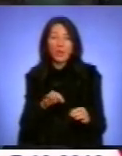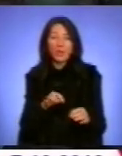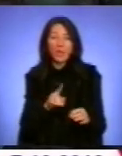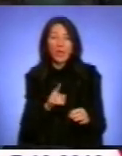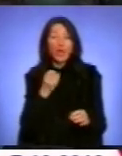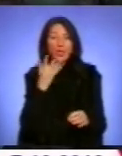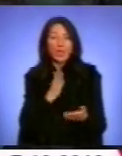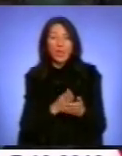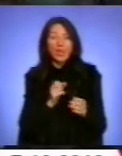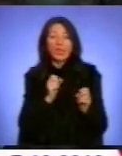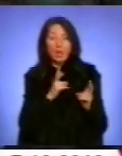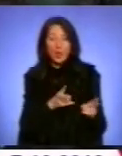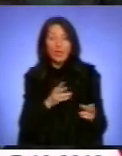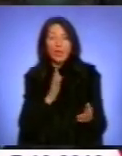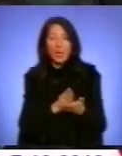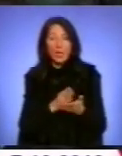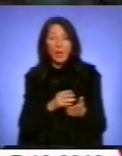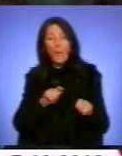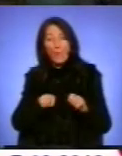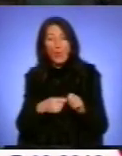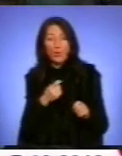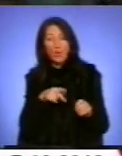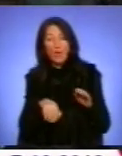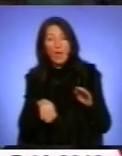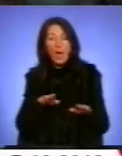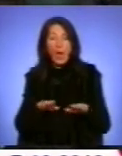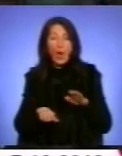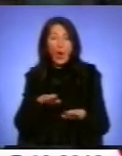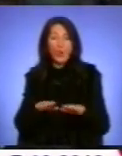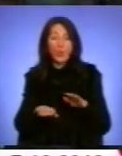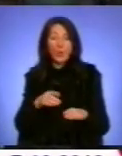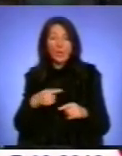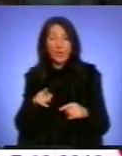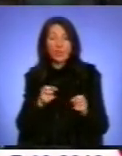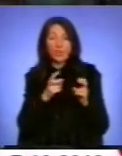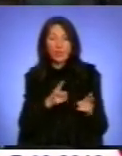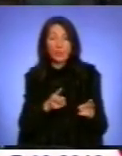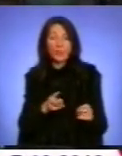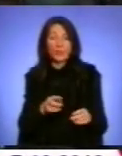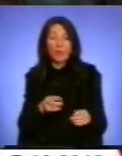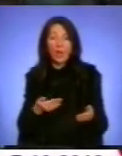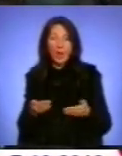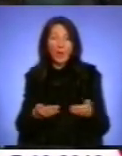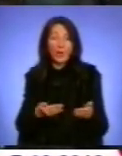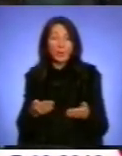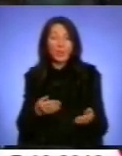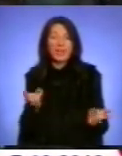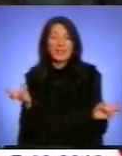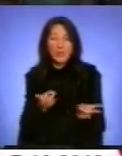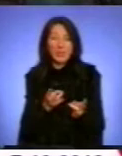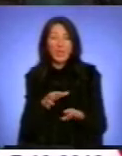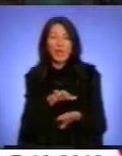є певне порушення ходьби, коли є інші загрози при ходьбі, необхідно